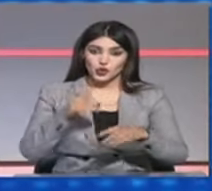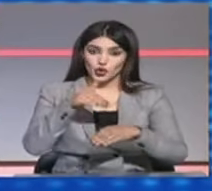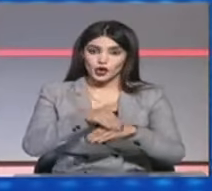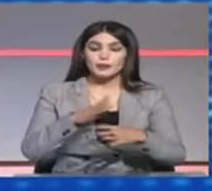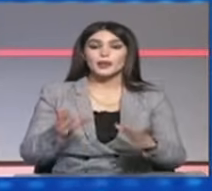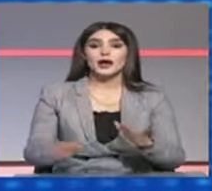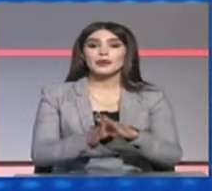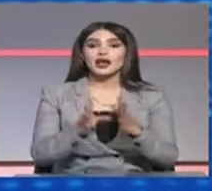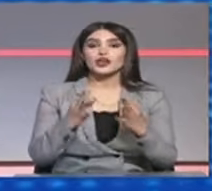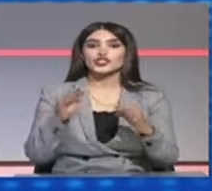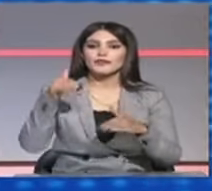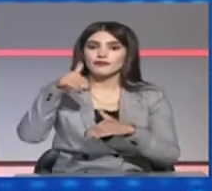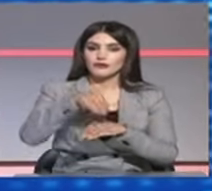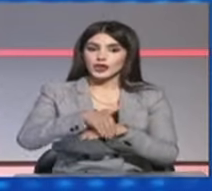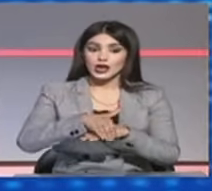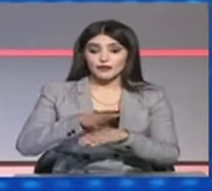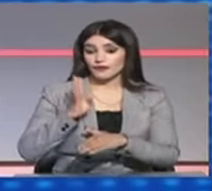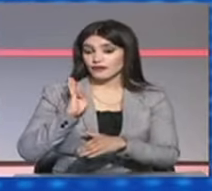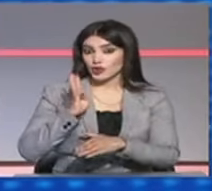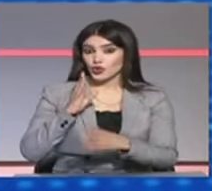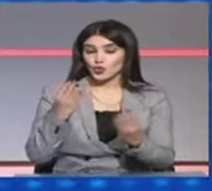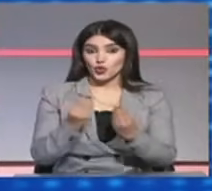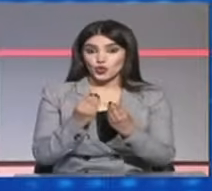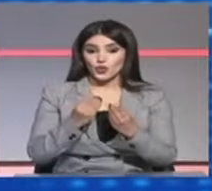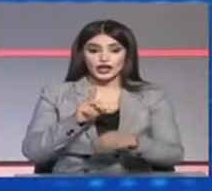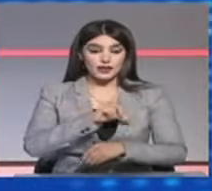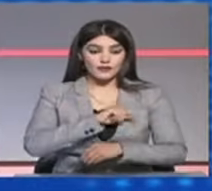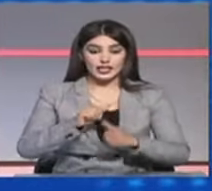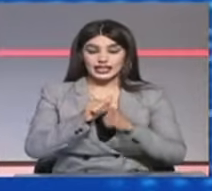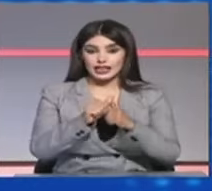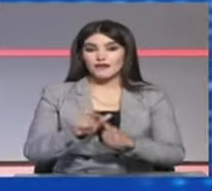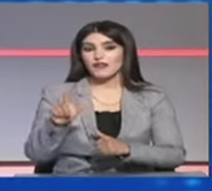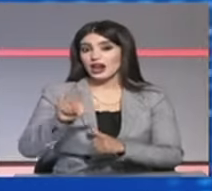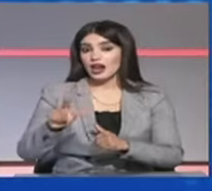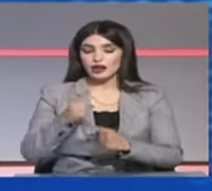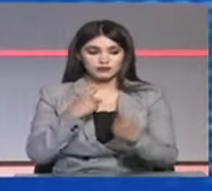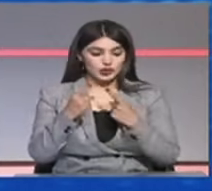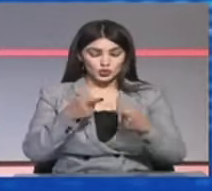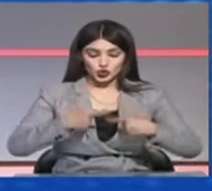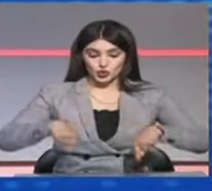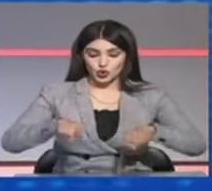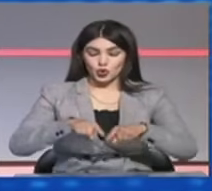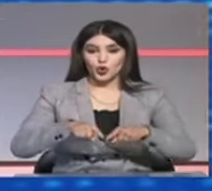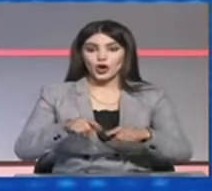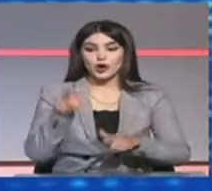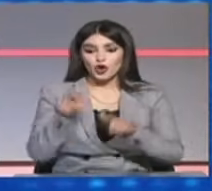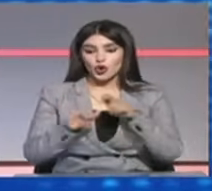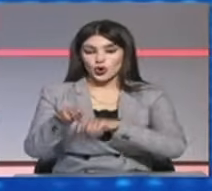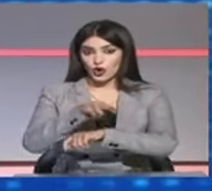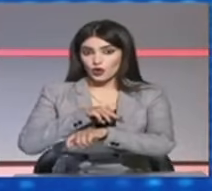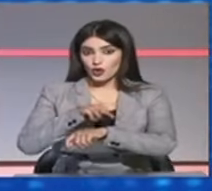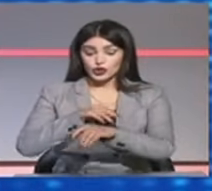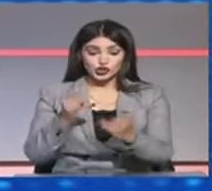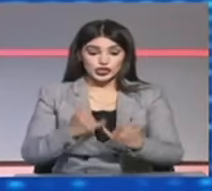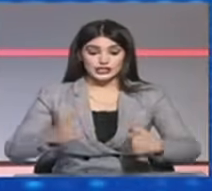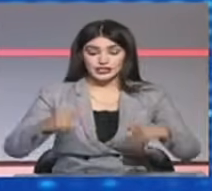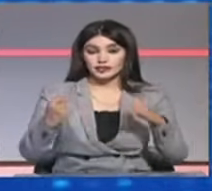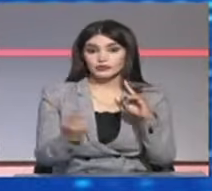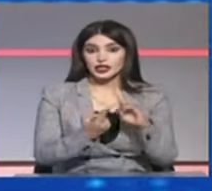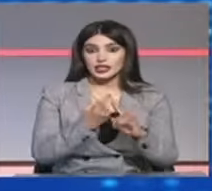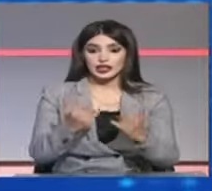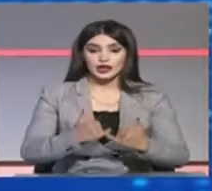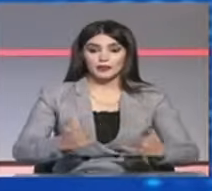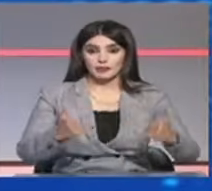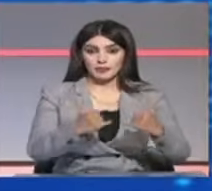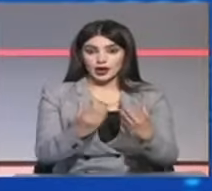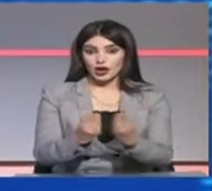وذلك خلال ندوه اعلاميه ب ثكنه الحرس الوطني بالعوينه اثر لقاء ندوه الولاه جلسه استثنائيه اللجنه